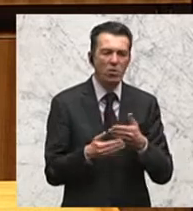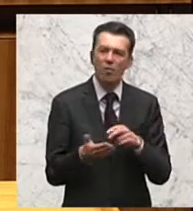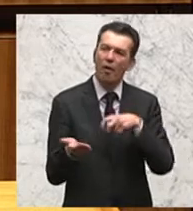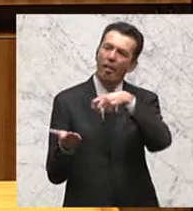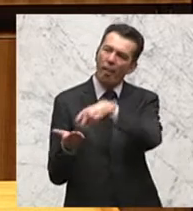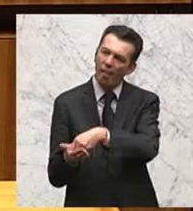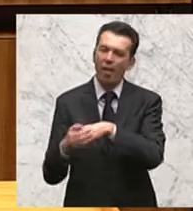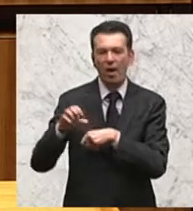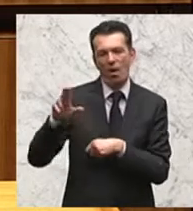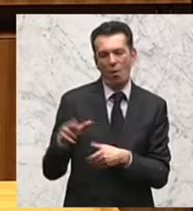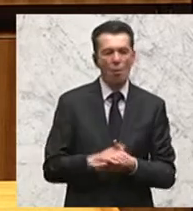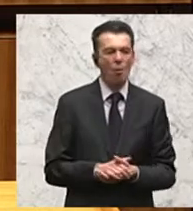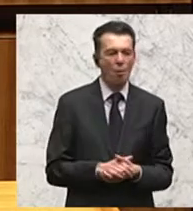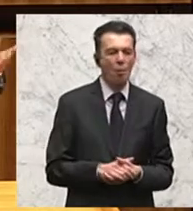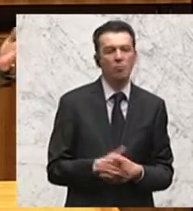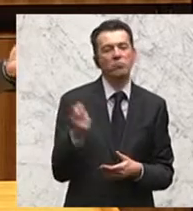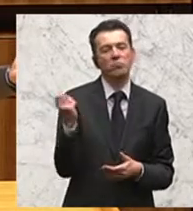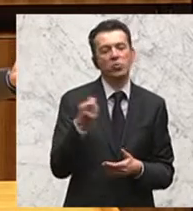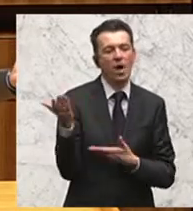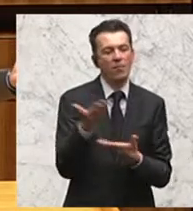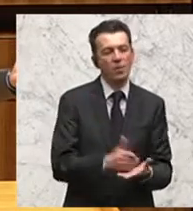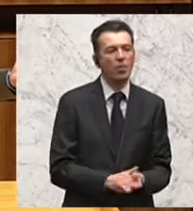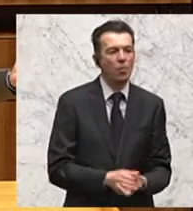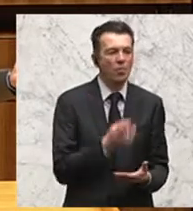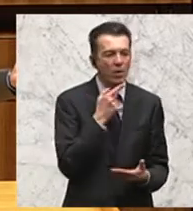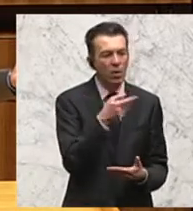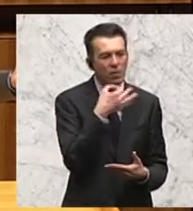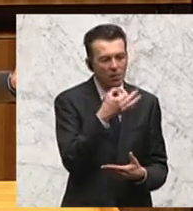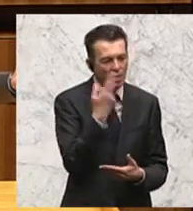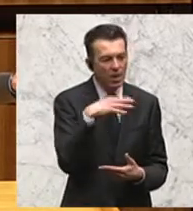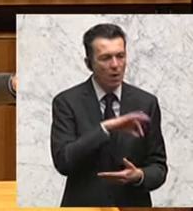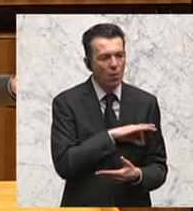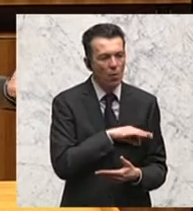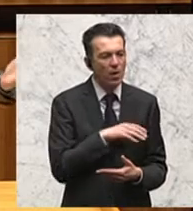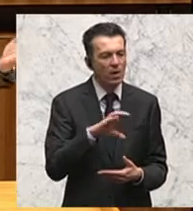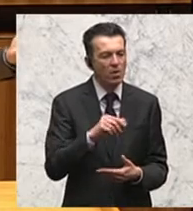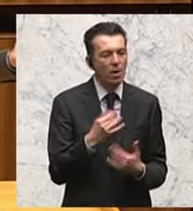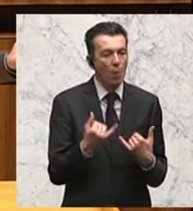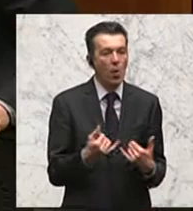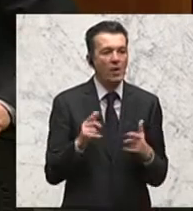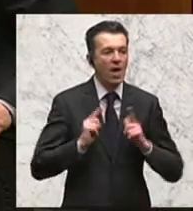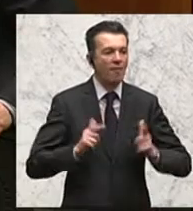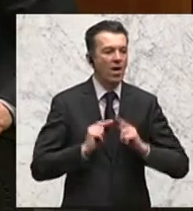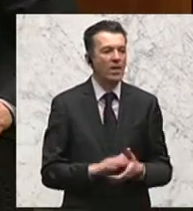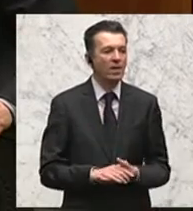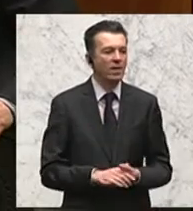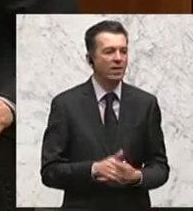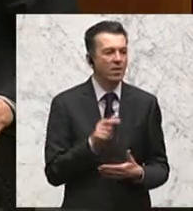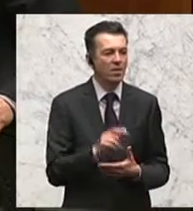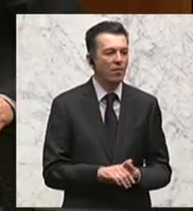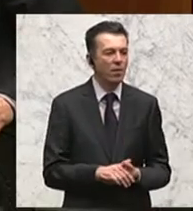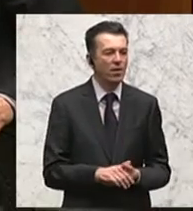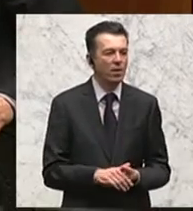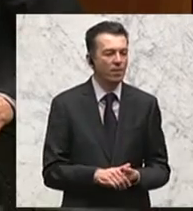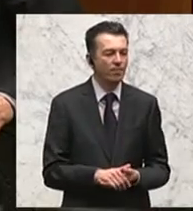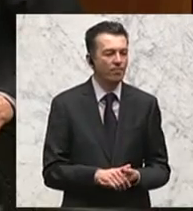der Europäischen Union abgestraft wird. Und genau so eine Rede, Kollege Czapp, hätte ich mir heute von Ihnen erwartet. Genau solche Worte.